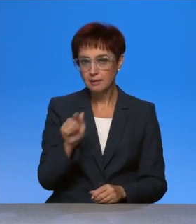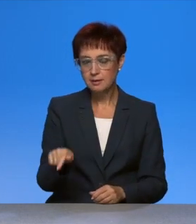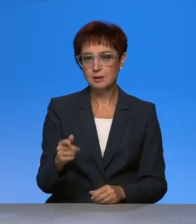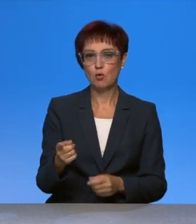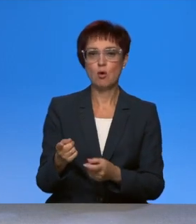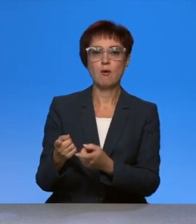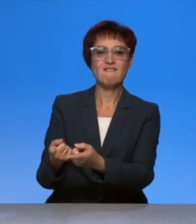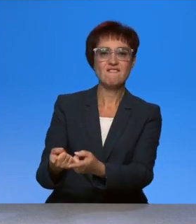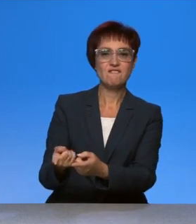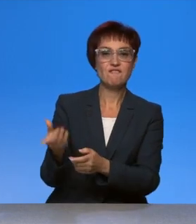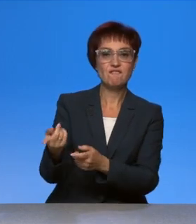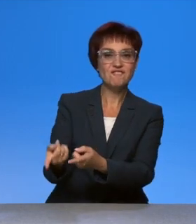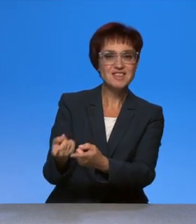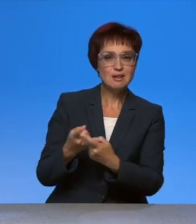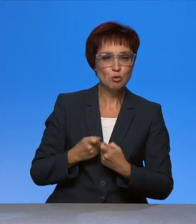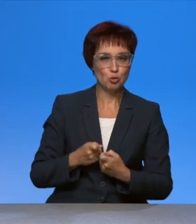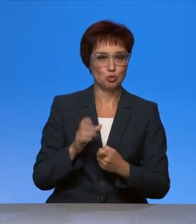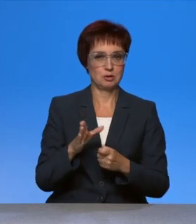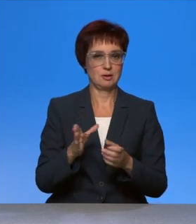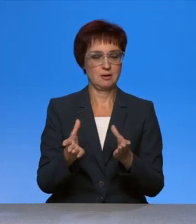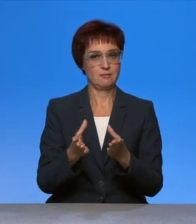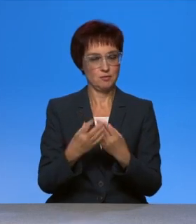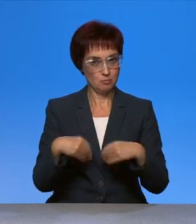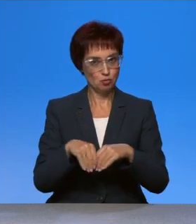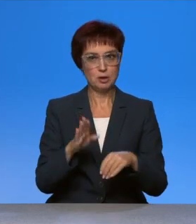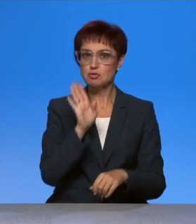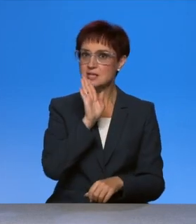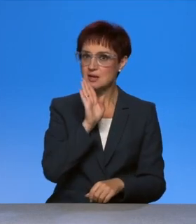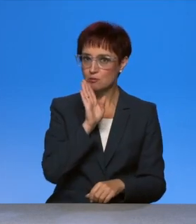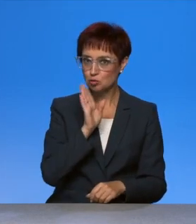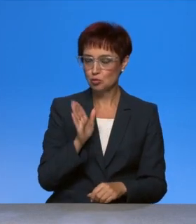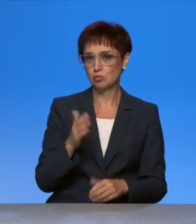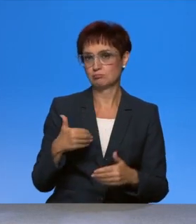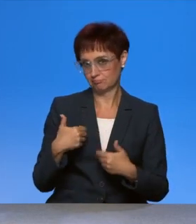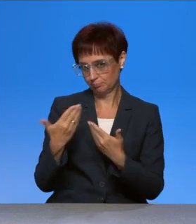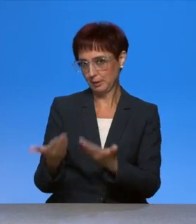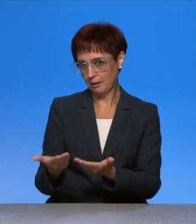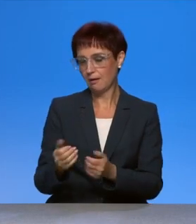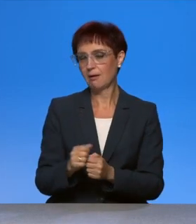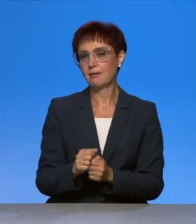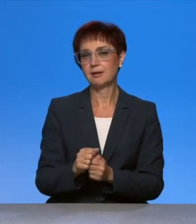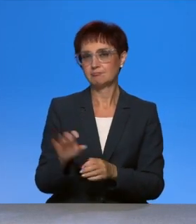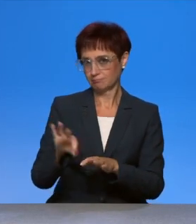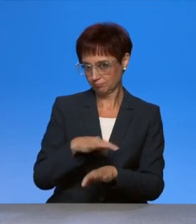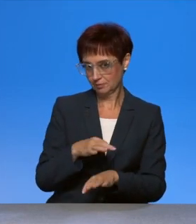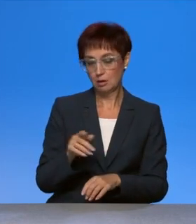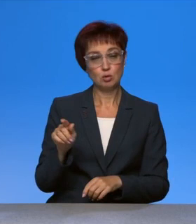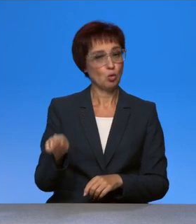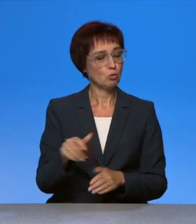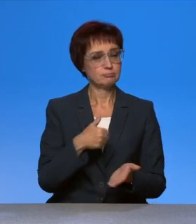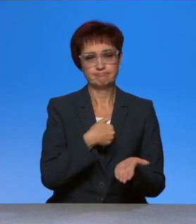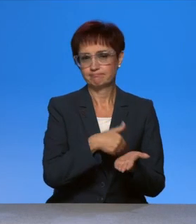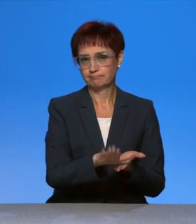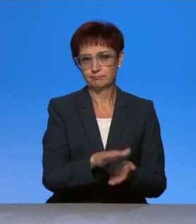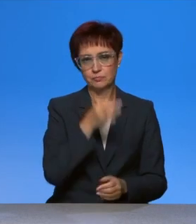чтобы она ему очень понравилась. Но он отклонил это предложение и сказал, что нет, я, соответственно, ни в коей мере не буду